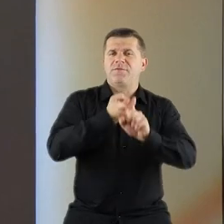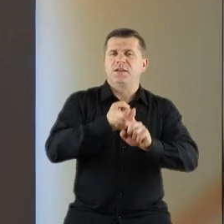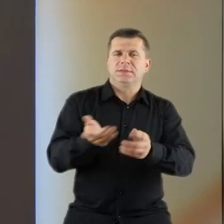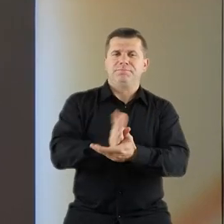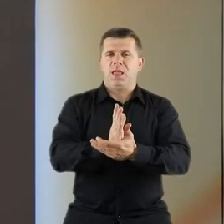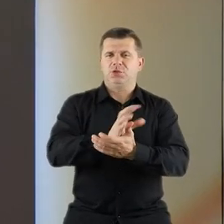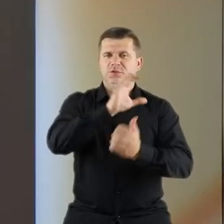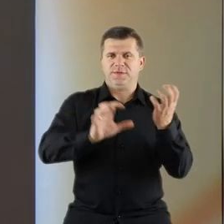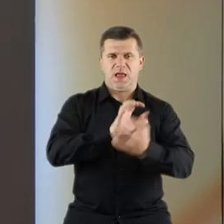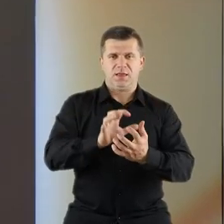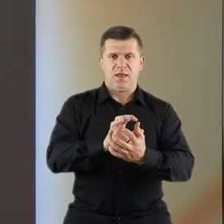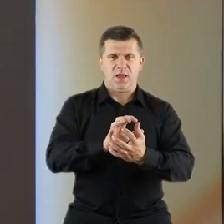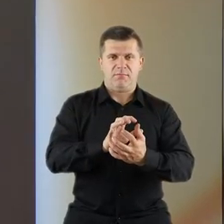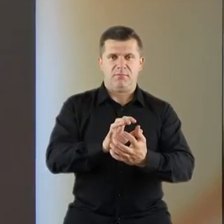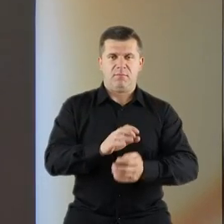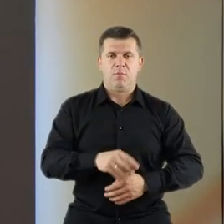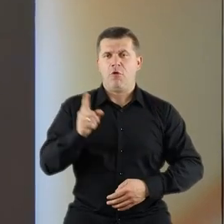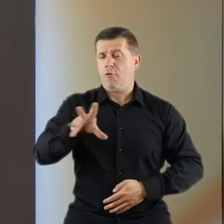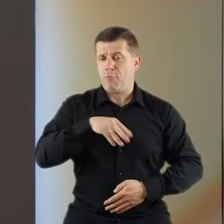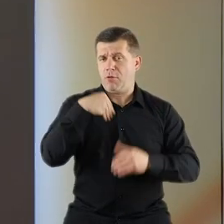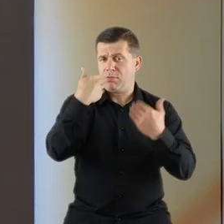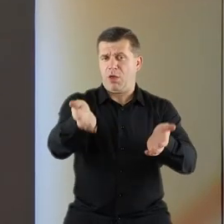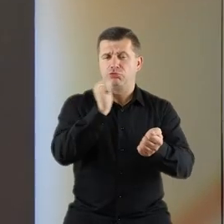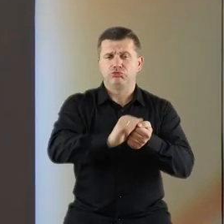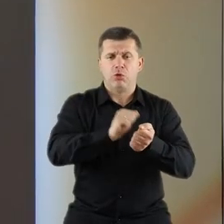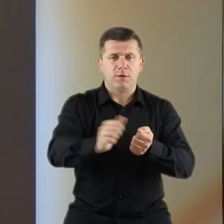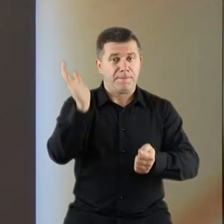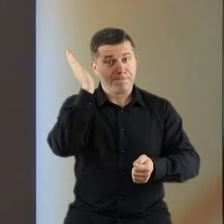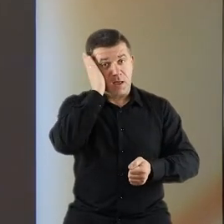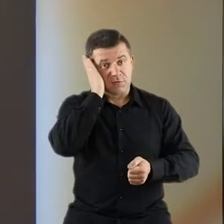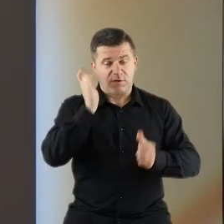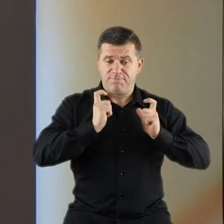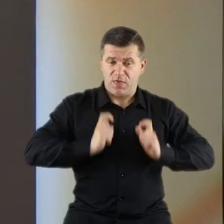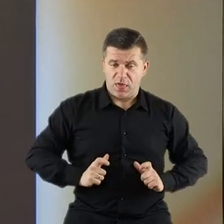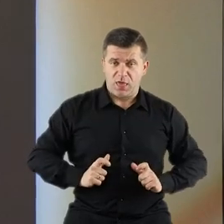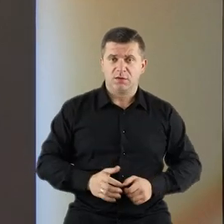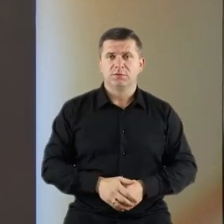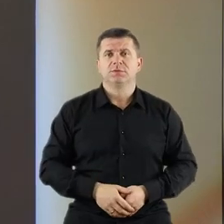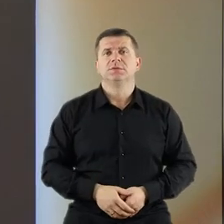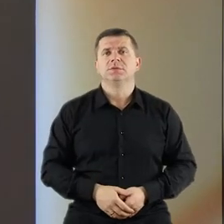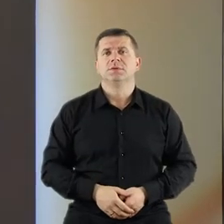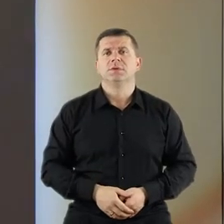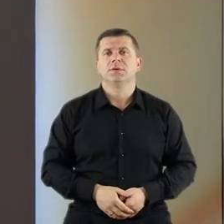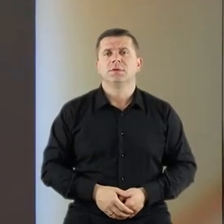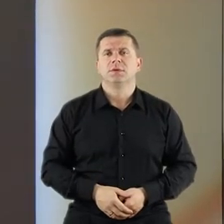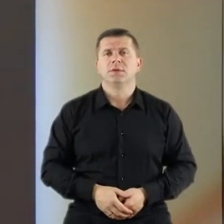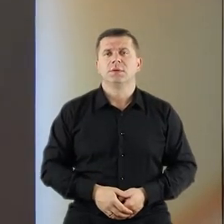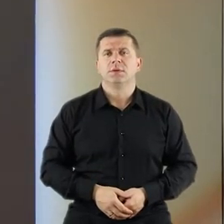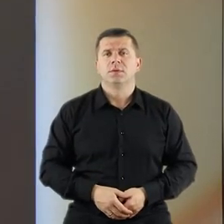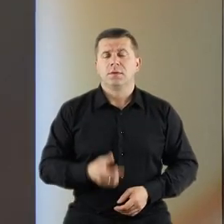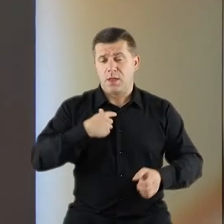między światami oni mogą szkodzić mieszkańcom wsi i tutaj